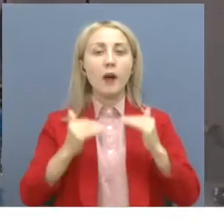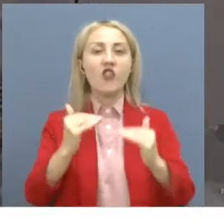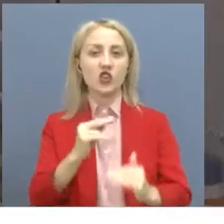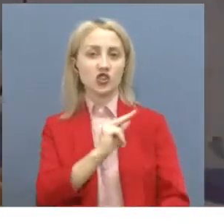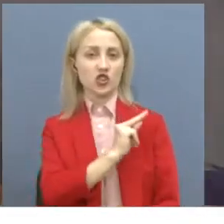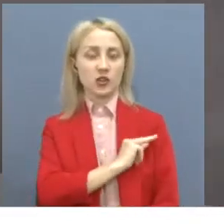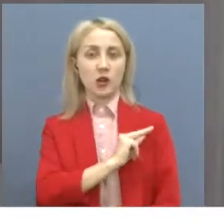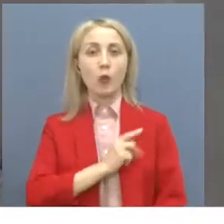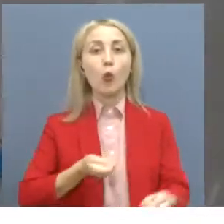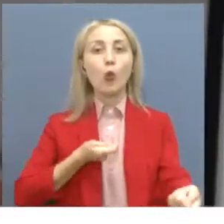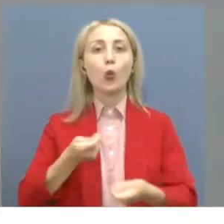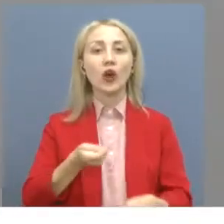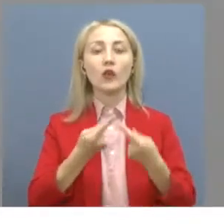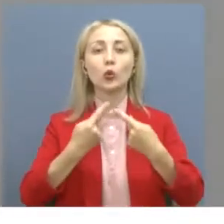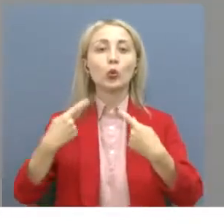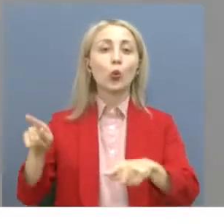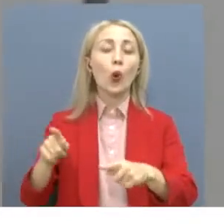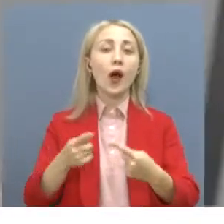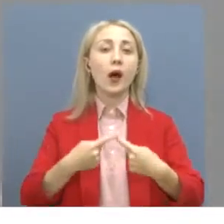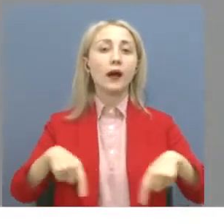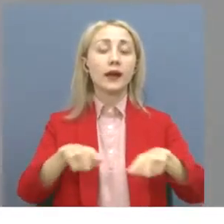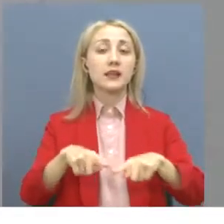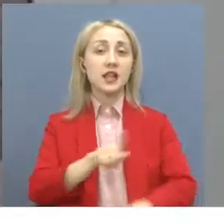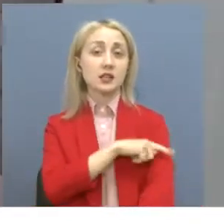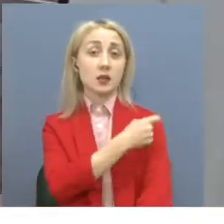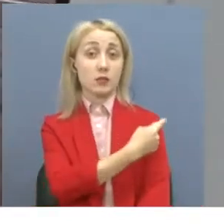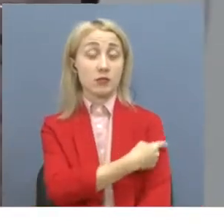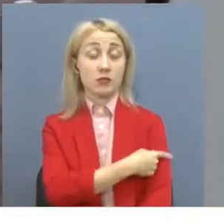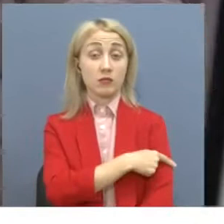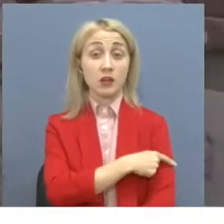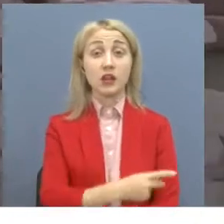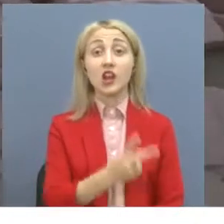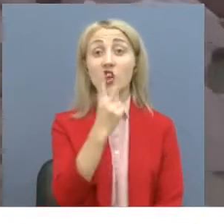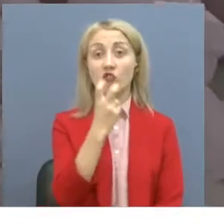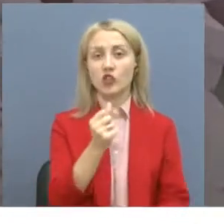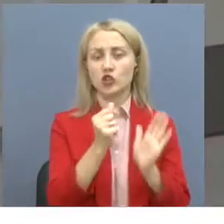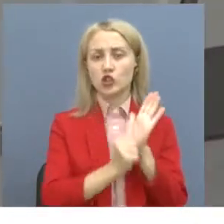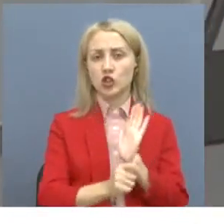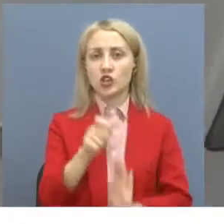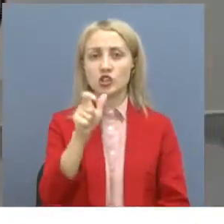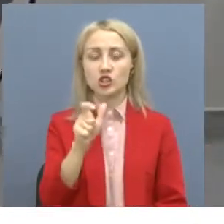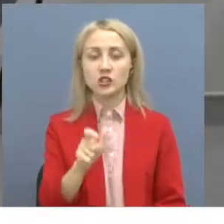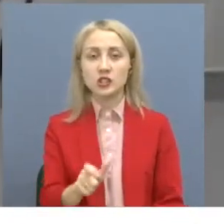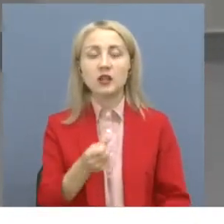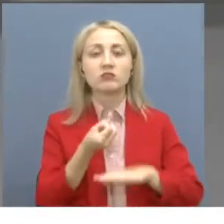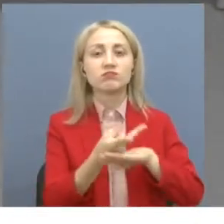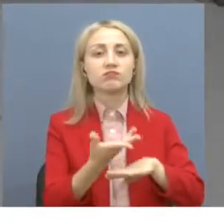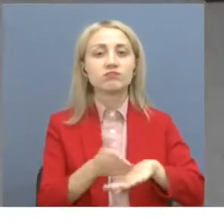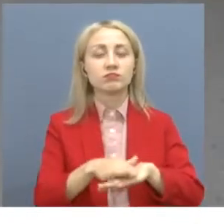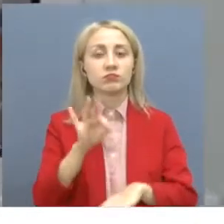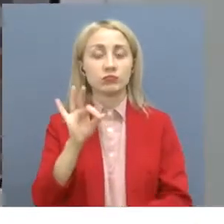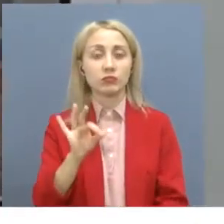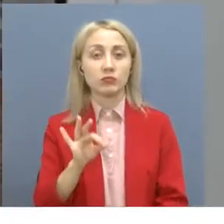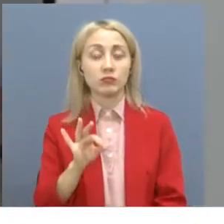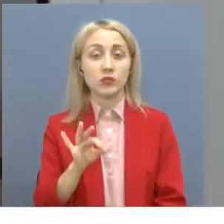қатысты соңғы деректерге сай жансақтау бөлімінде жатқан 260 адамның 72% жасанды тыныс алу аппаратына қосылған. Науқас